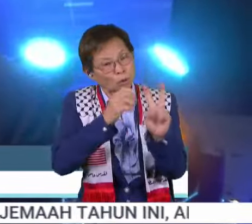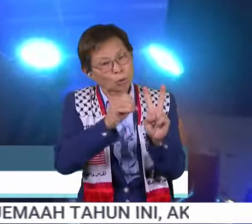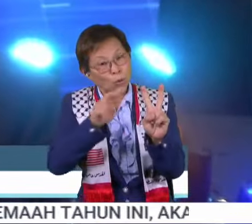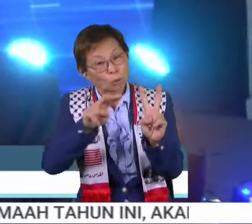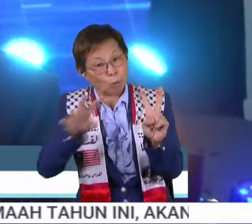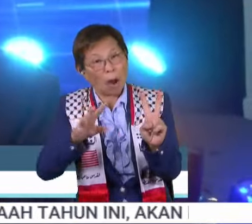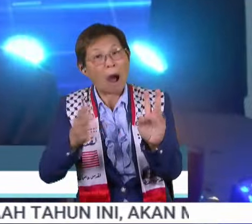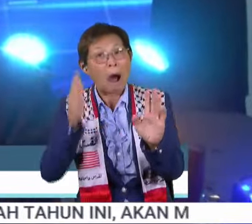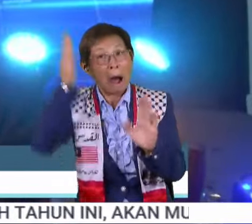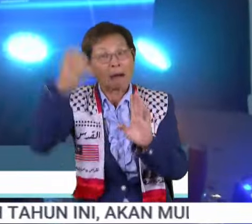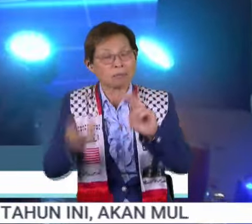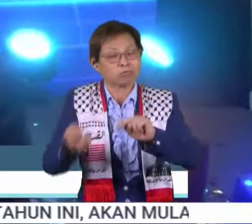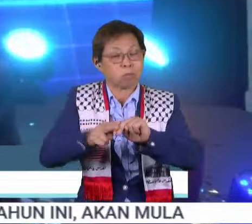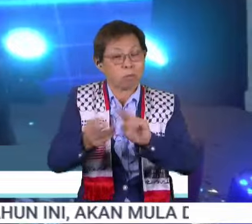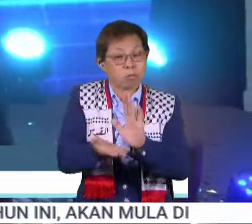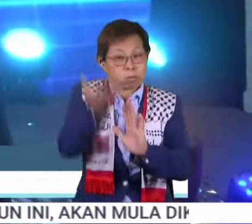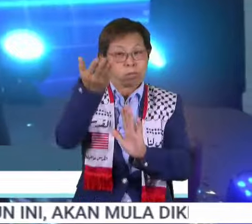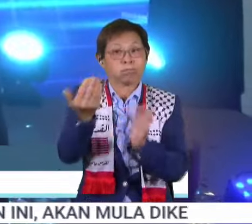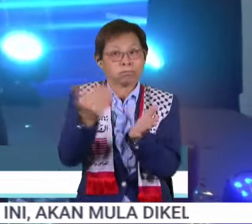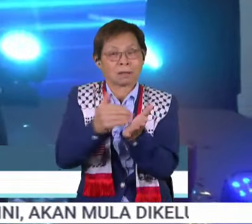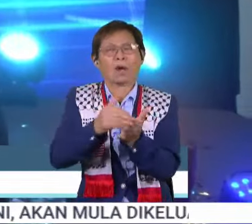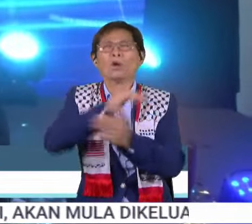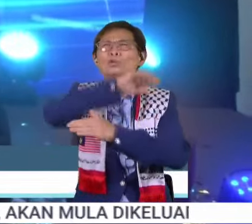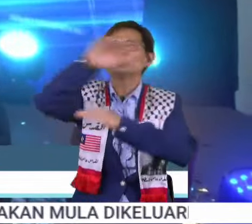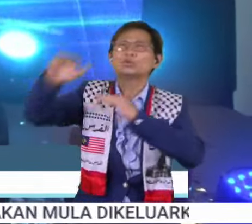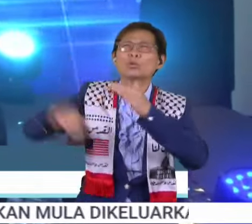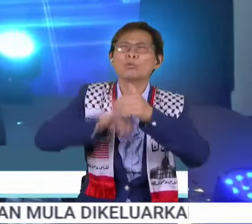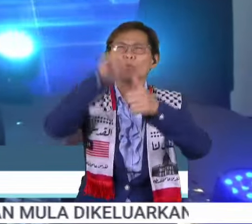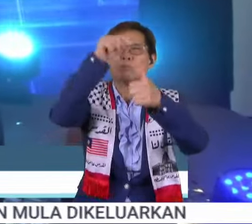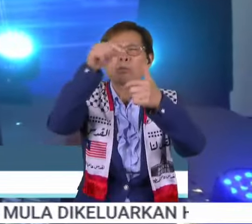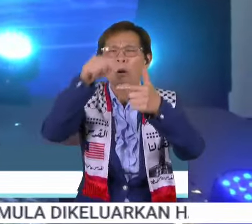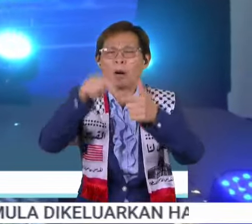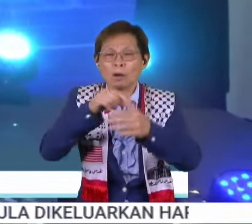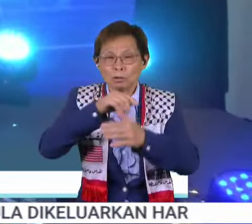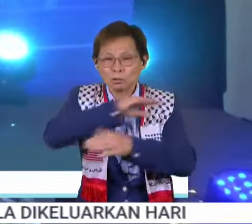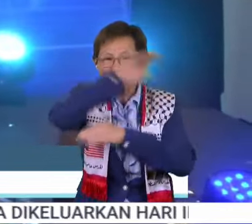naik lagi. Tapi ini semua